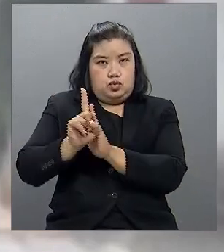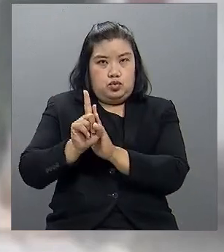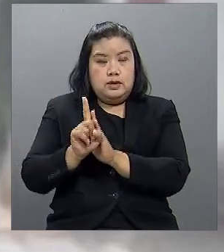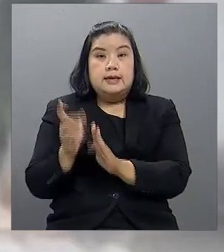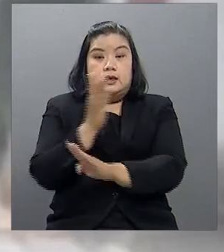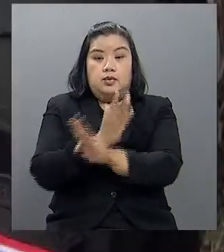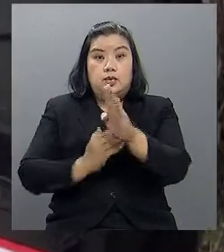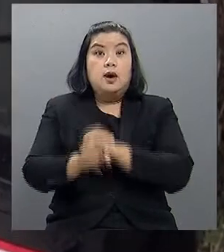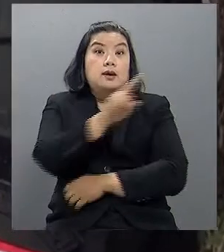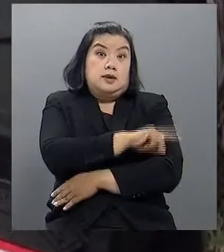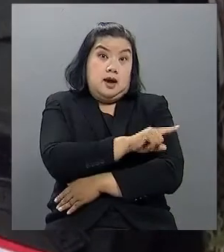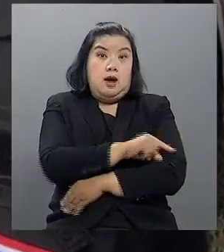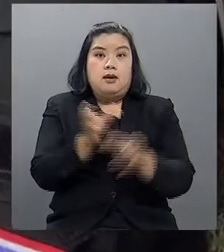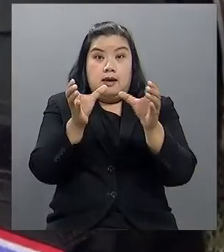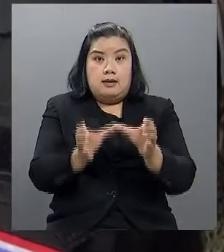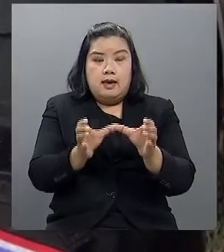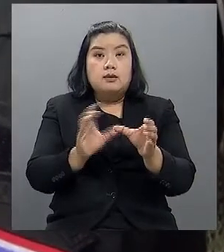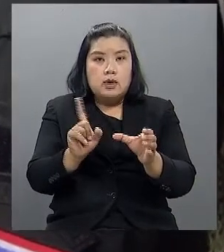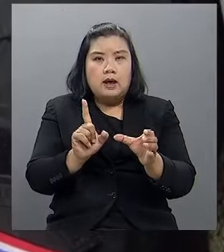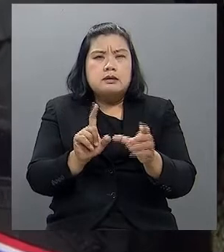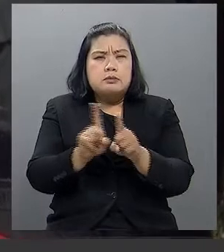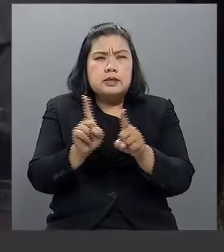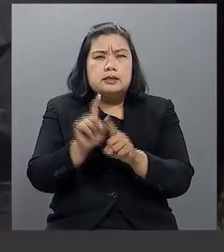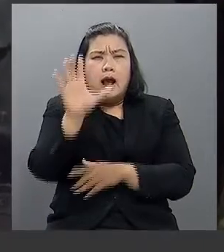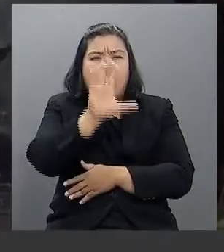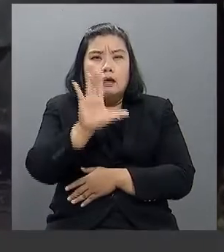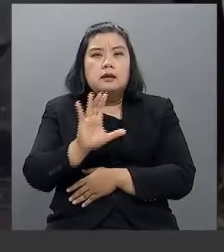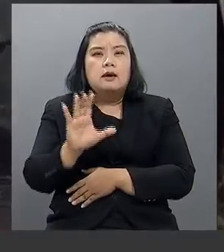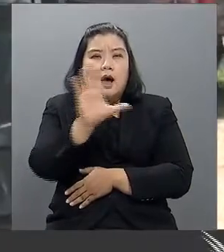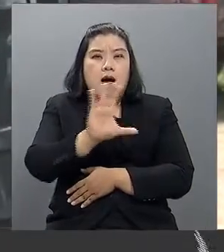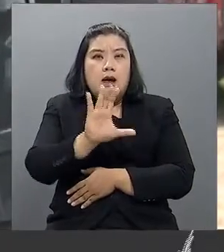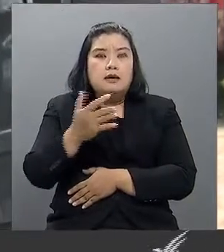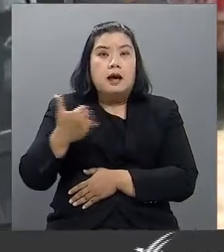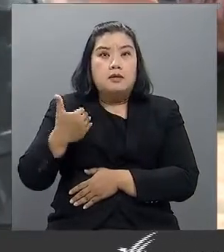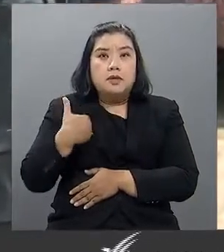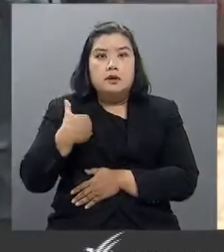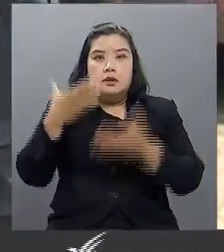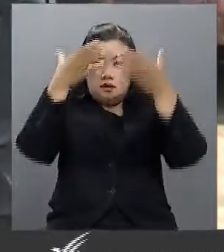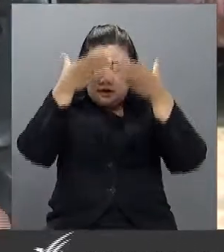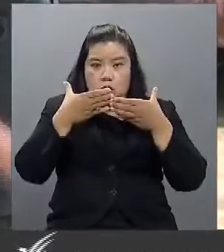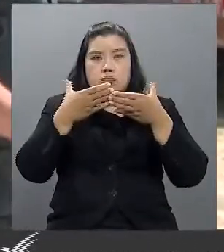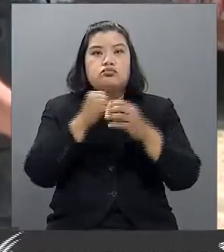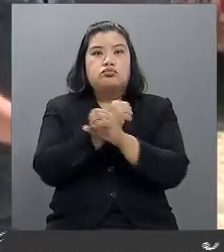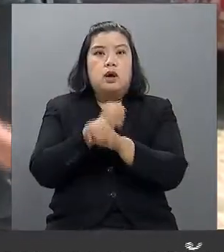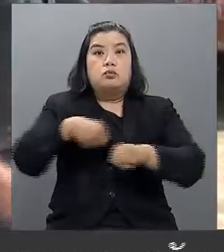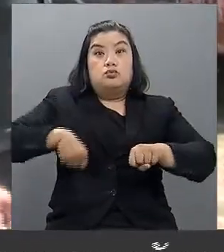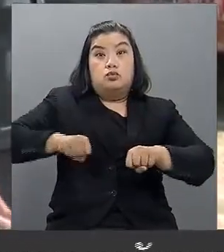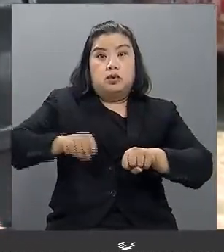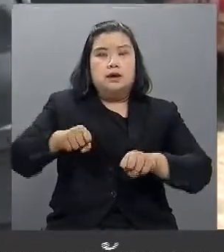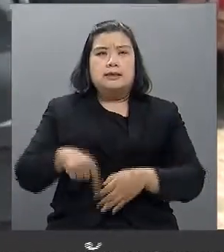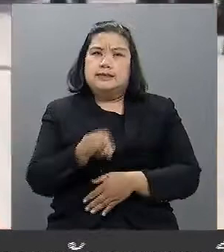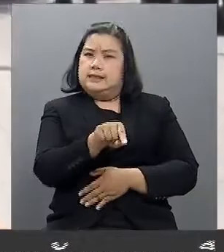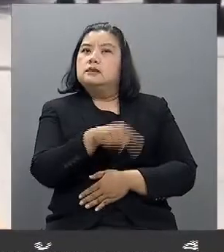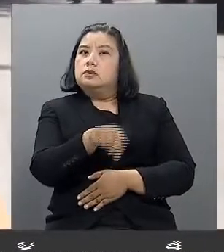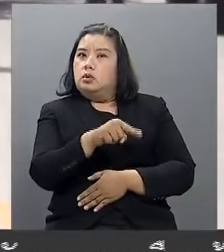สีครีมสวมหมวกกันน็อคเต็มใบสีแดงนะครับสำหรับการก่อเหตุครั้งนี้ชื่อว่าผู้ป่วยเหตุต้องการตอบโต้แล้วก็